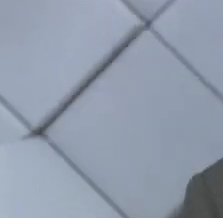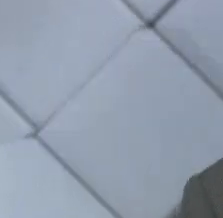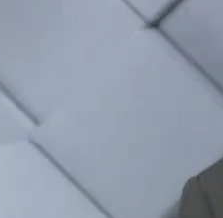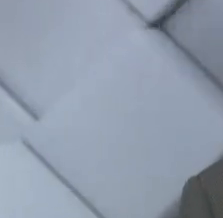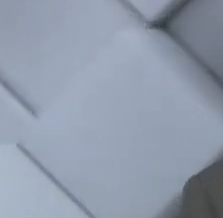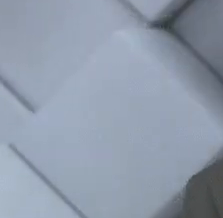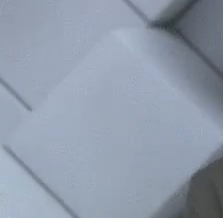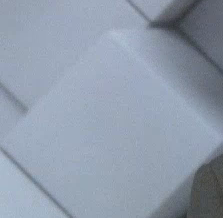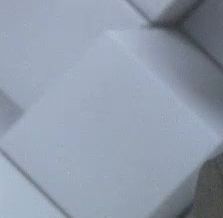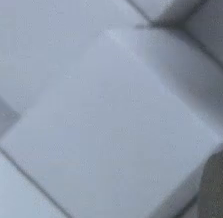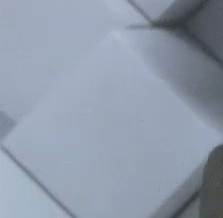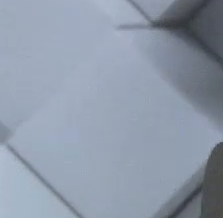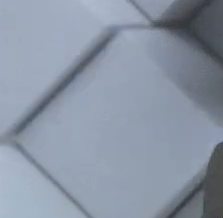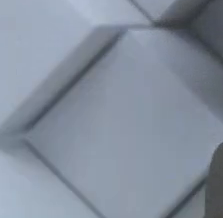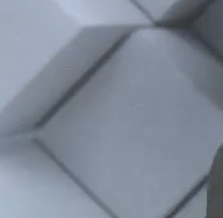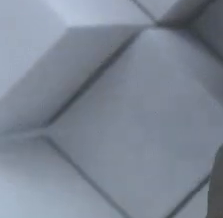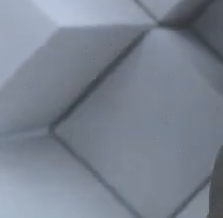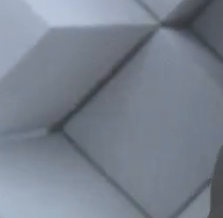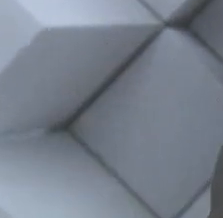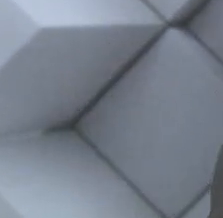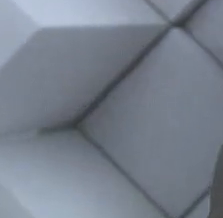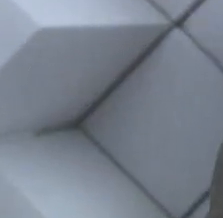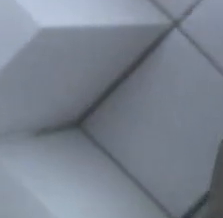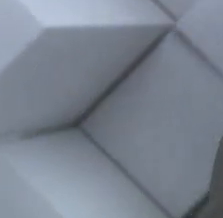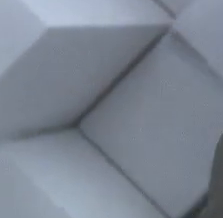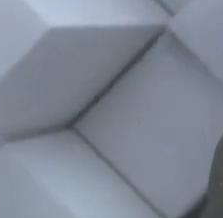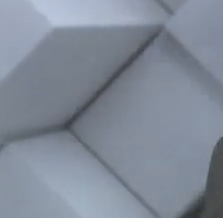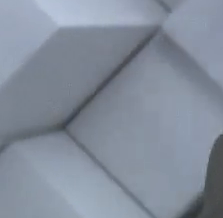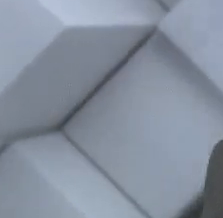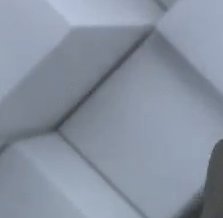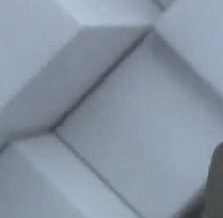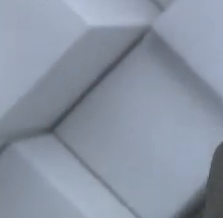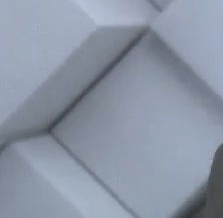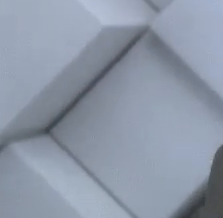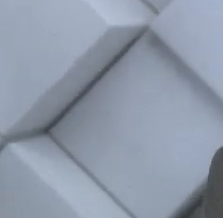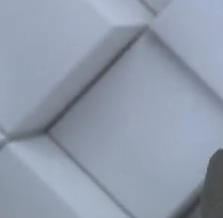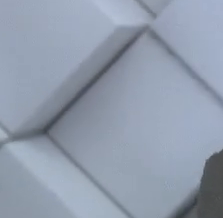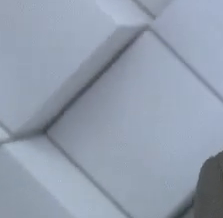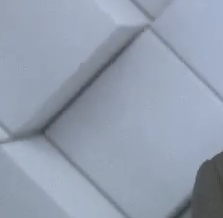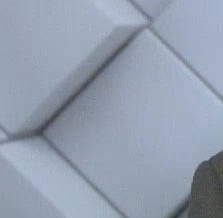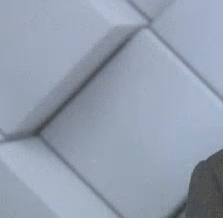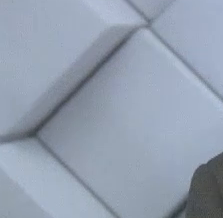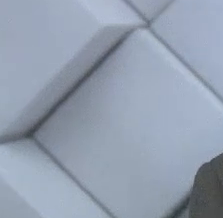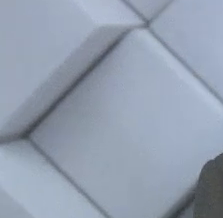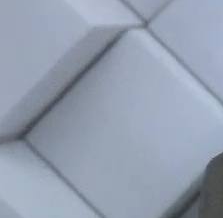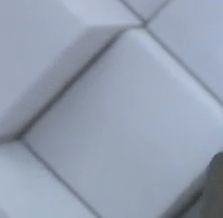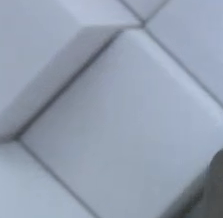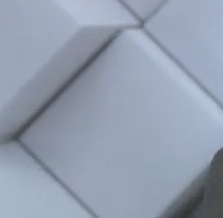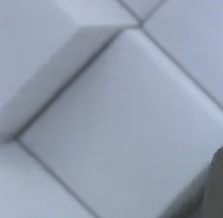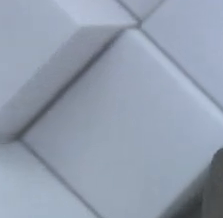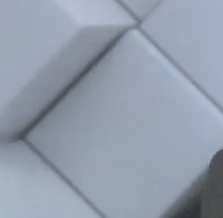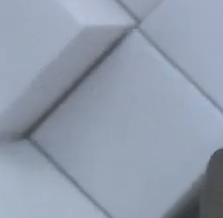Επιστρέψαμε φίλες και φίλοι, on time, μέρος δεύτερο στην τηλεόραση του Atlas και σεισμό στην πολιτική σκηνή της χώρας προκαλεί